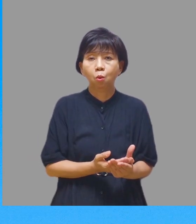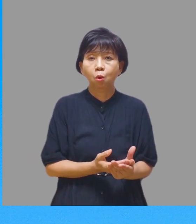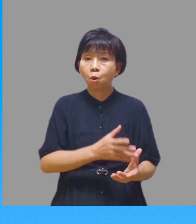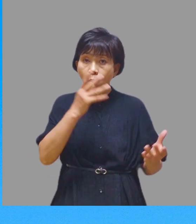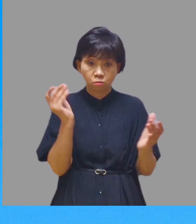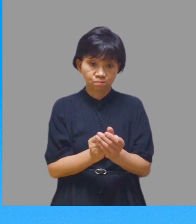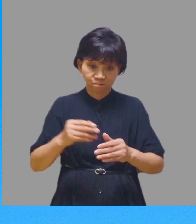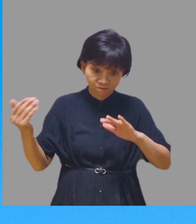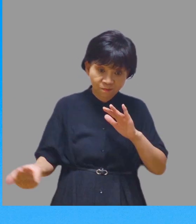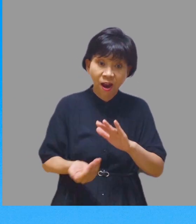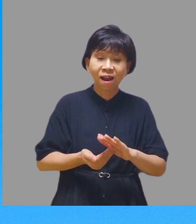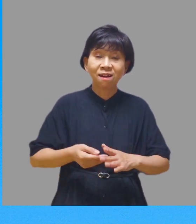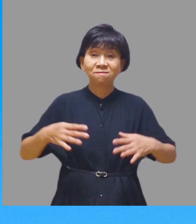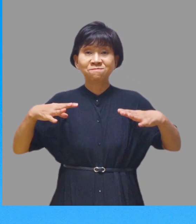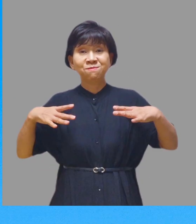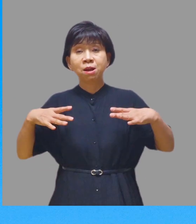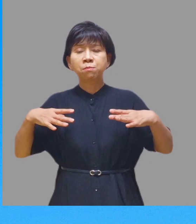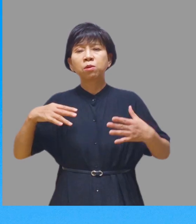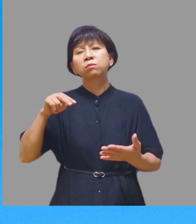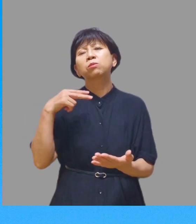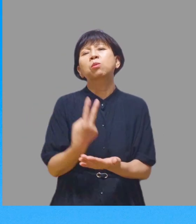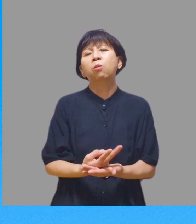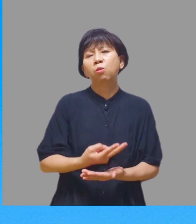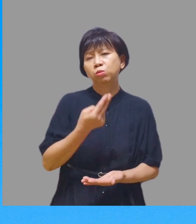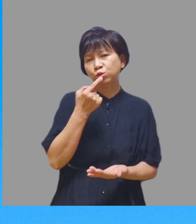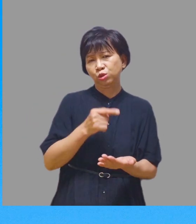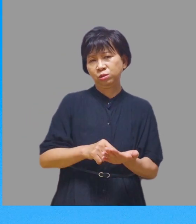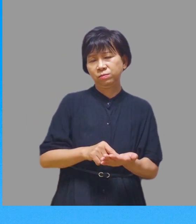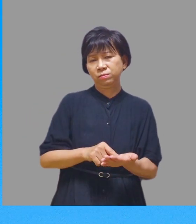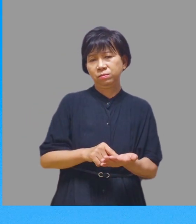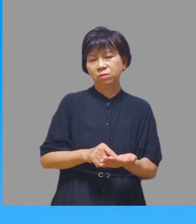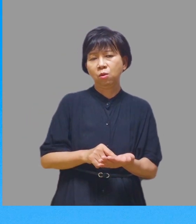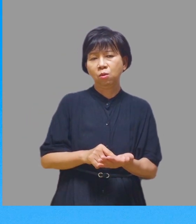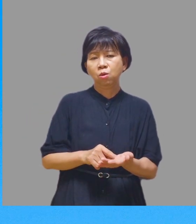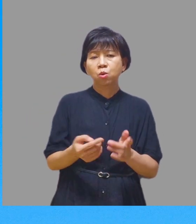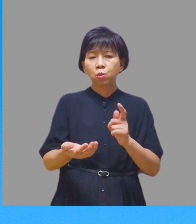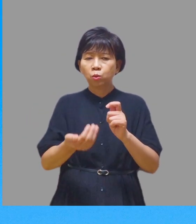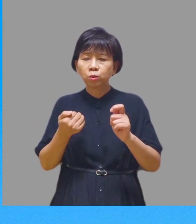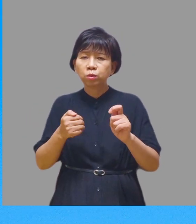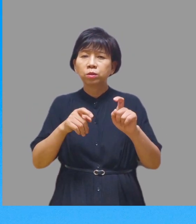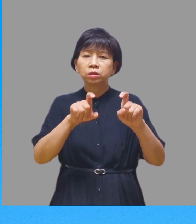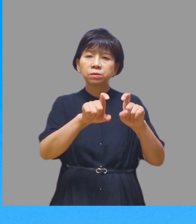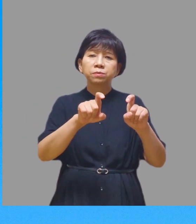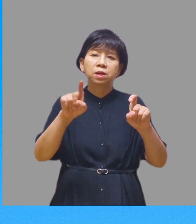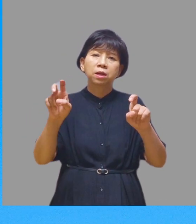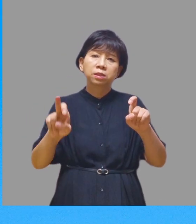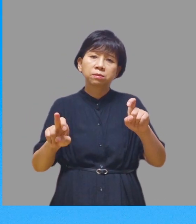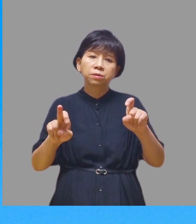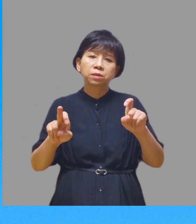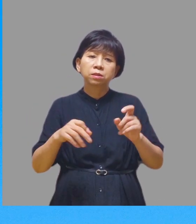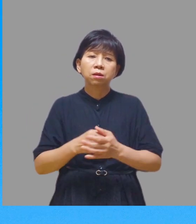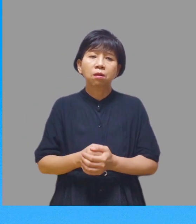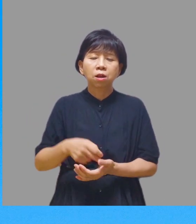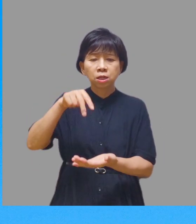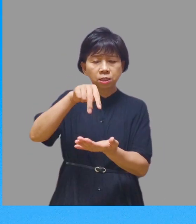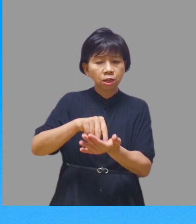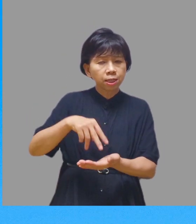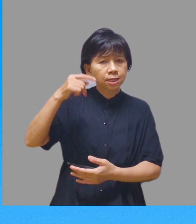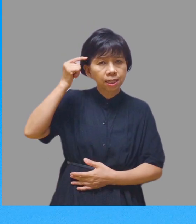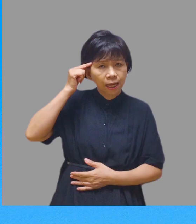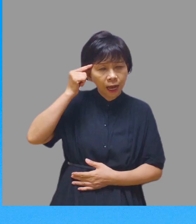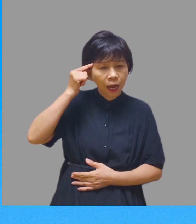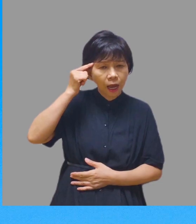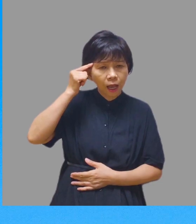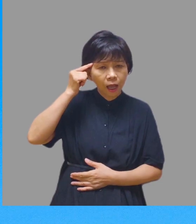순간 넘어지게 됩니다. 그래서 고린도전서 10장 12절은 우리에게 이렇게 말씀하는 거예요. 그런즉 선줄로 생각하는